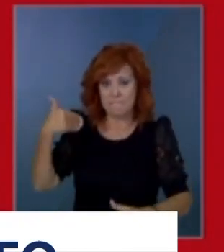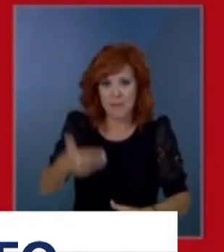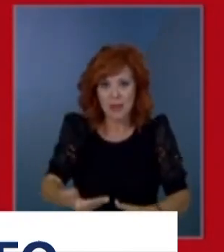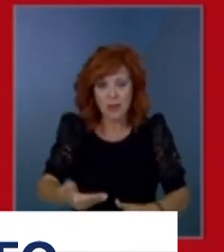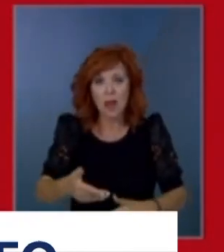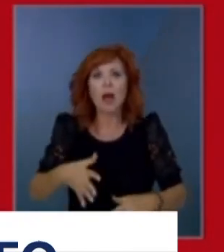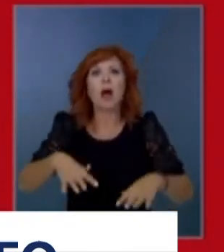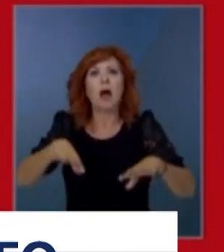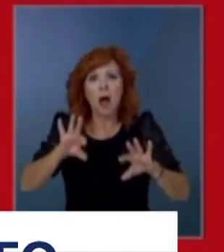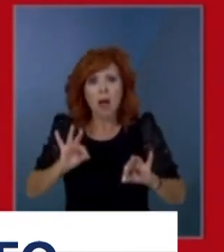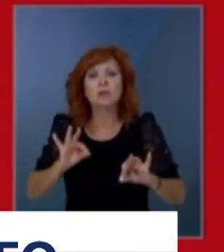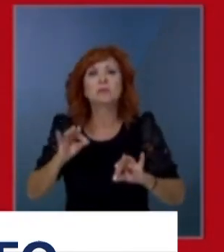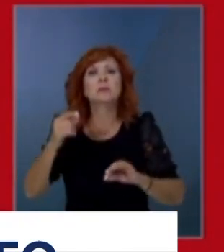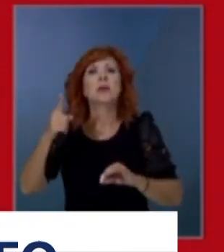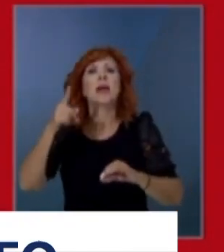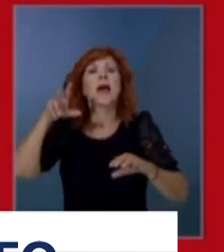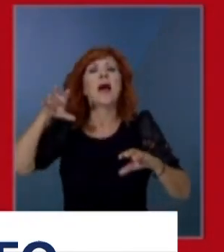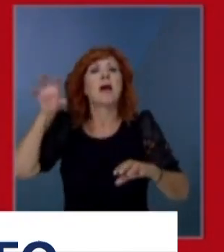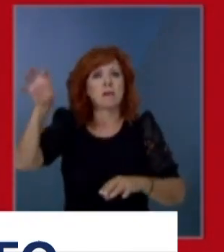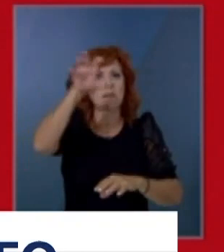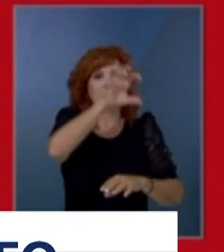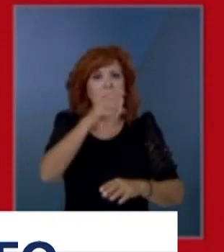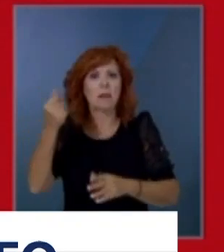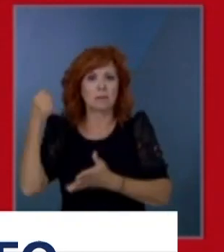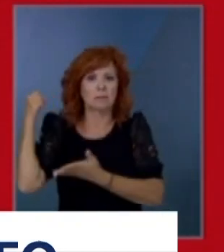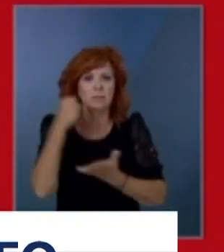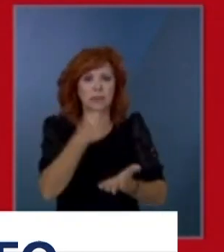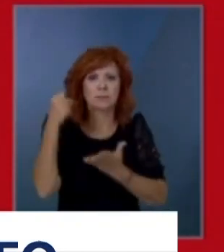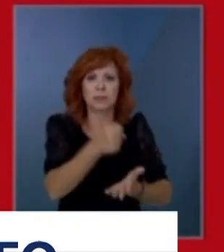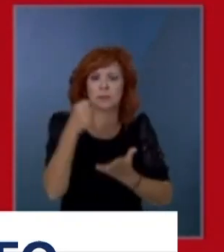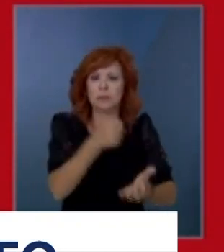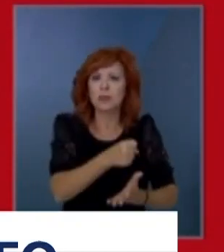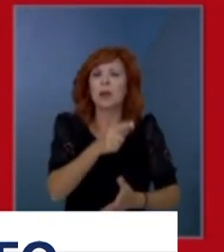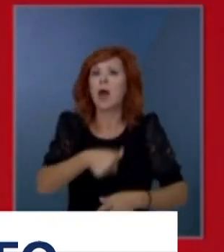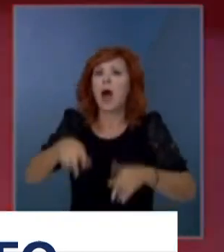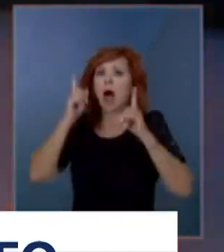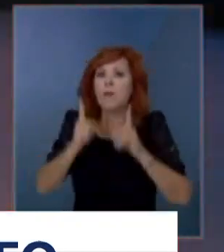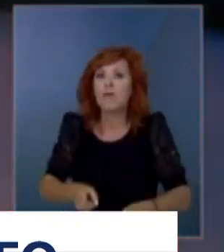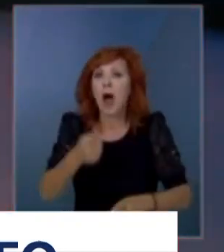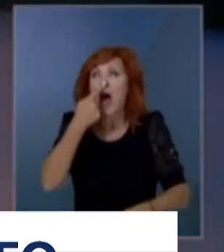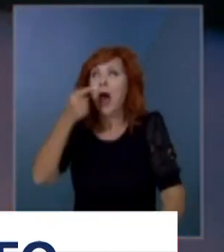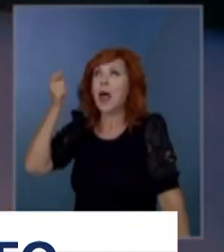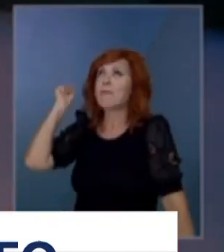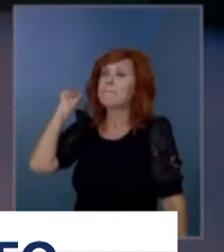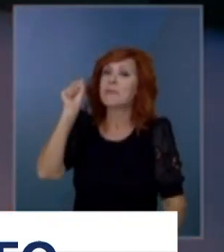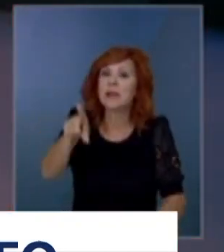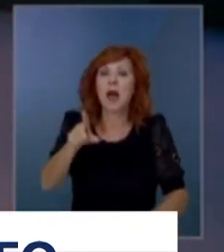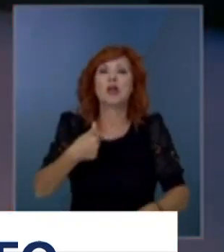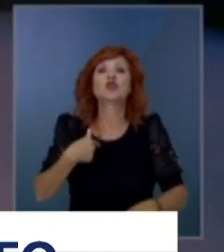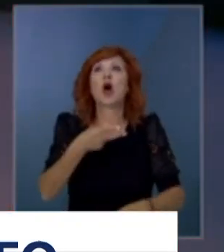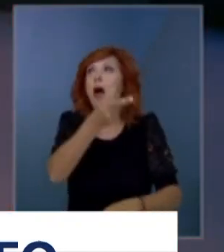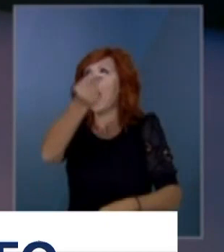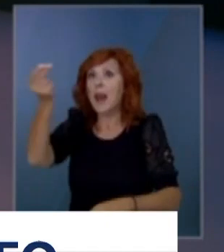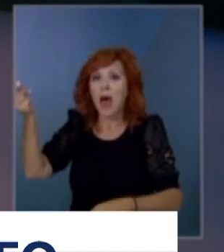κινητοποιεί μηχανισμούς δαπανών από τα κράτη προς τις οικονομίες και αποφασίζει επιτέλους μία μορφή αμοιβαιοποίησης του χρέους.